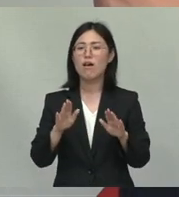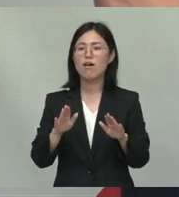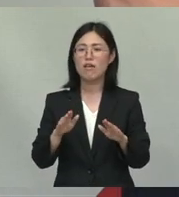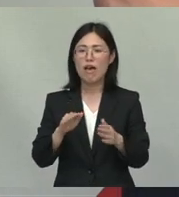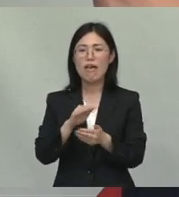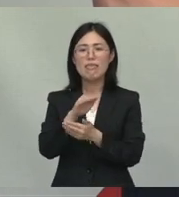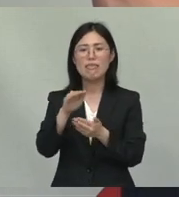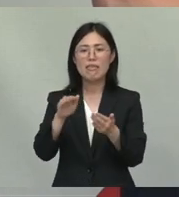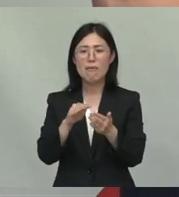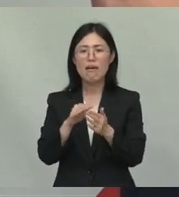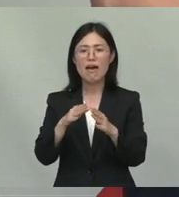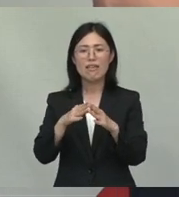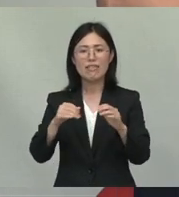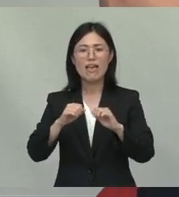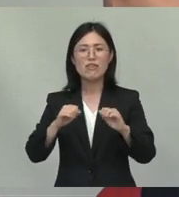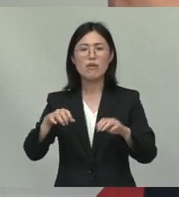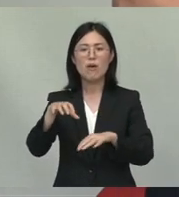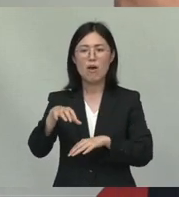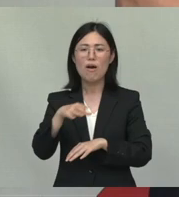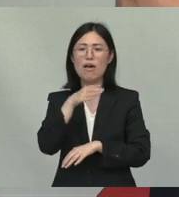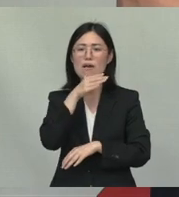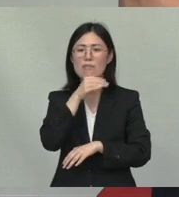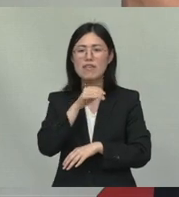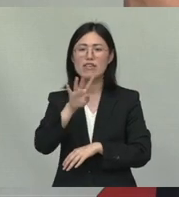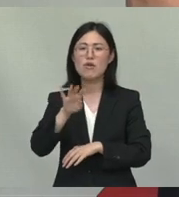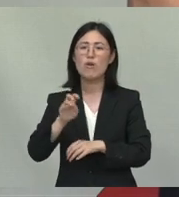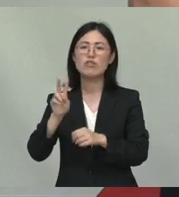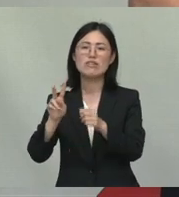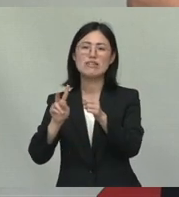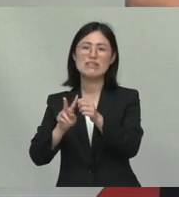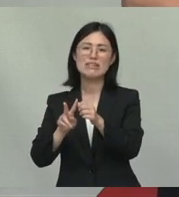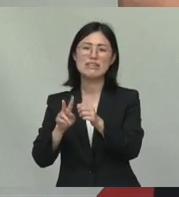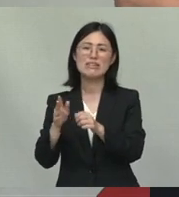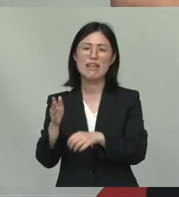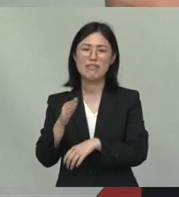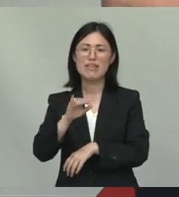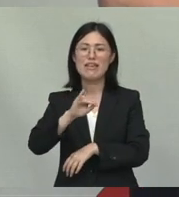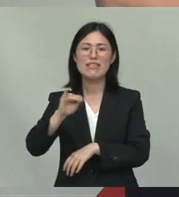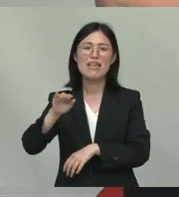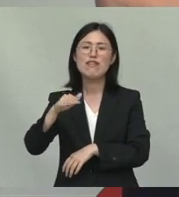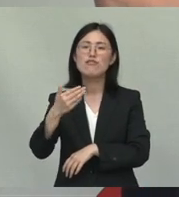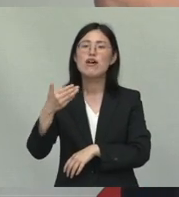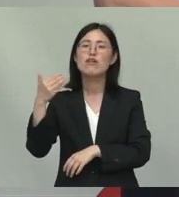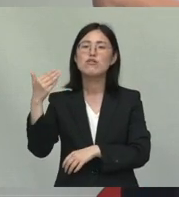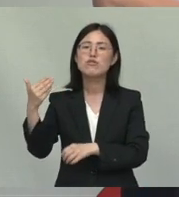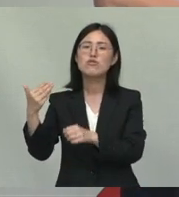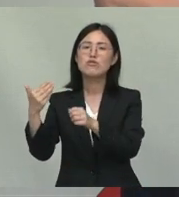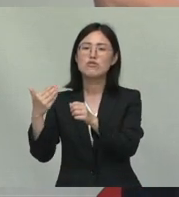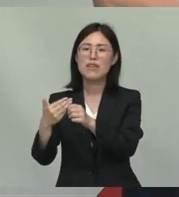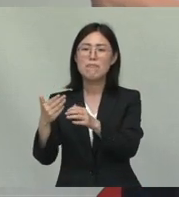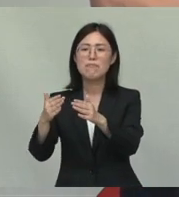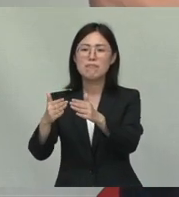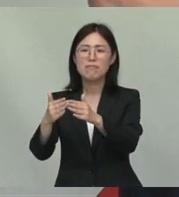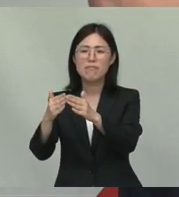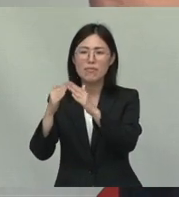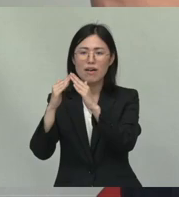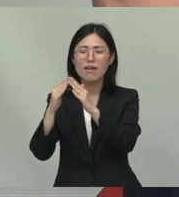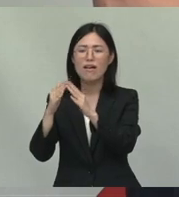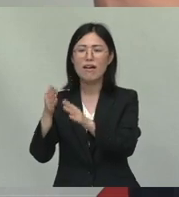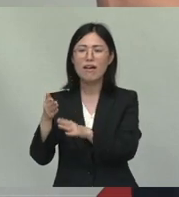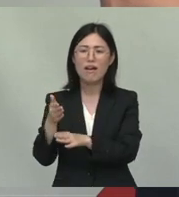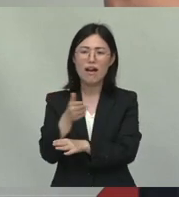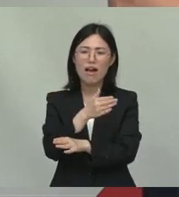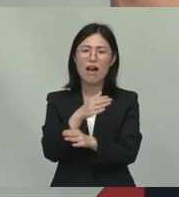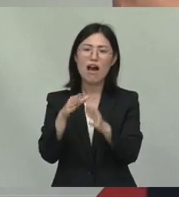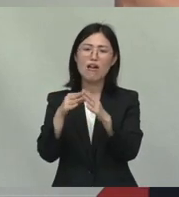哨園は明治42年1909年に開所以来、国